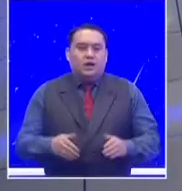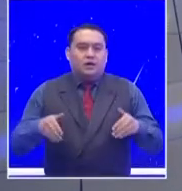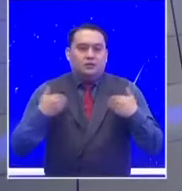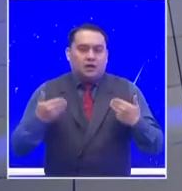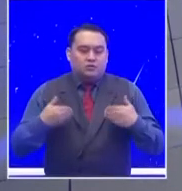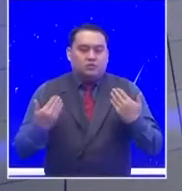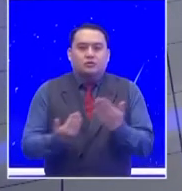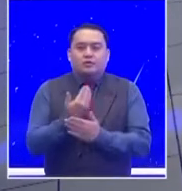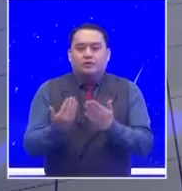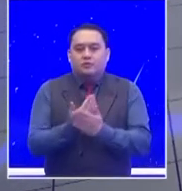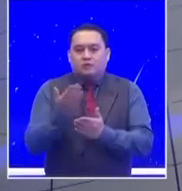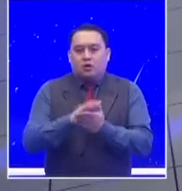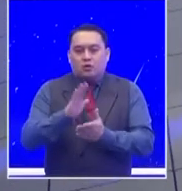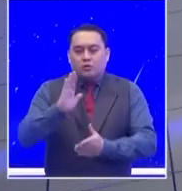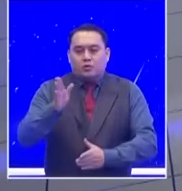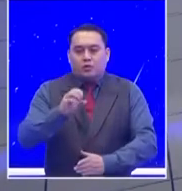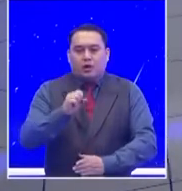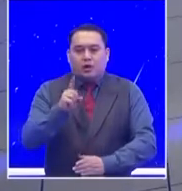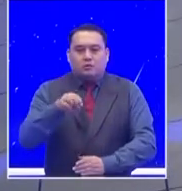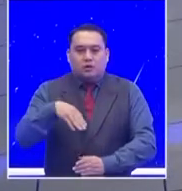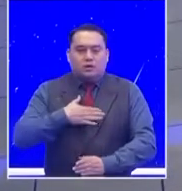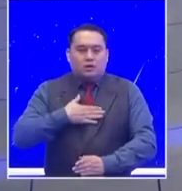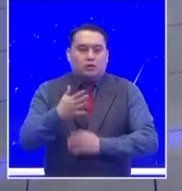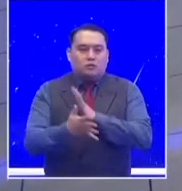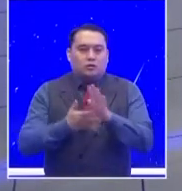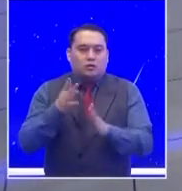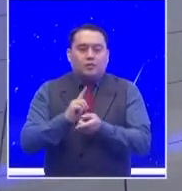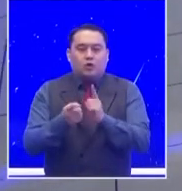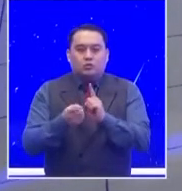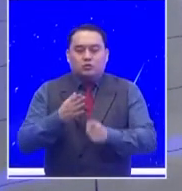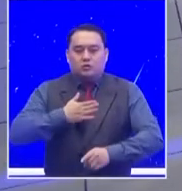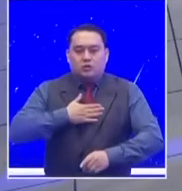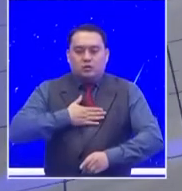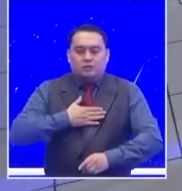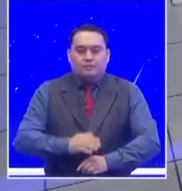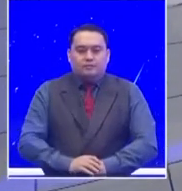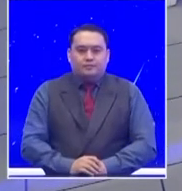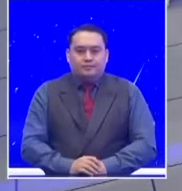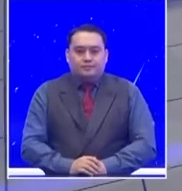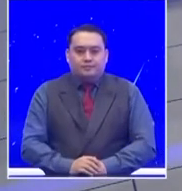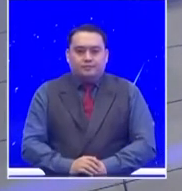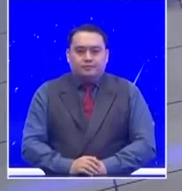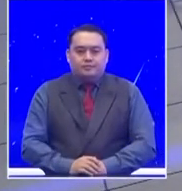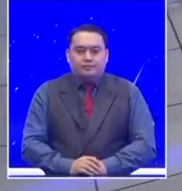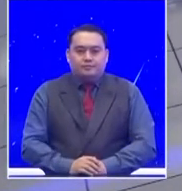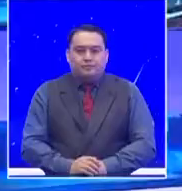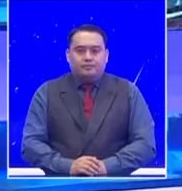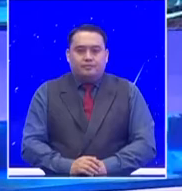Здравствуйте, на телеканале ЖТСУ. Время новостей. С вами Азат Джумаханов. Физтурдоперевод обеспечивает Марат Джумабеков.